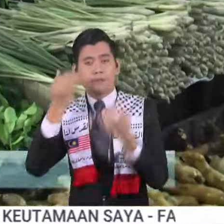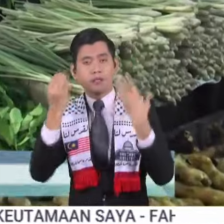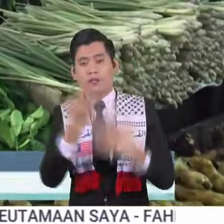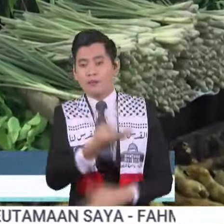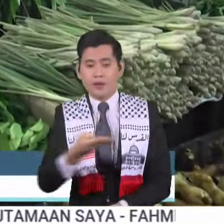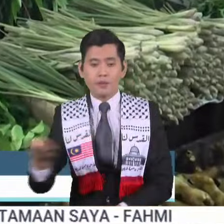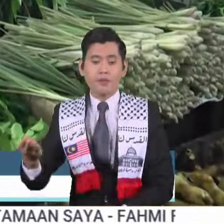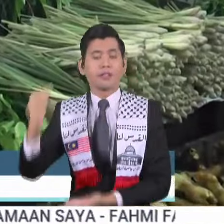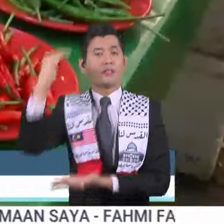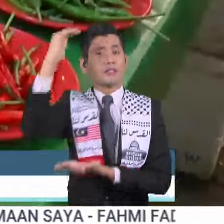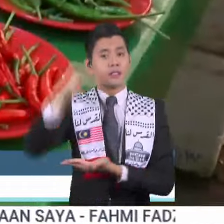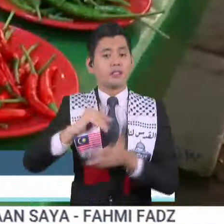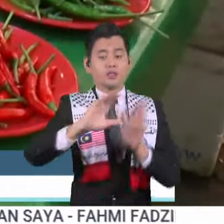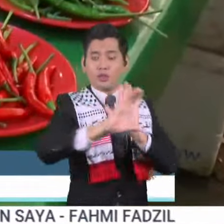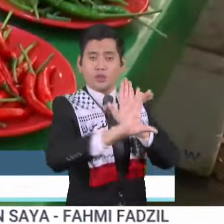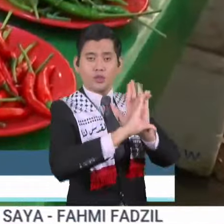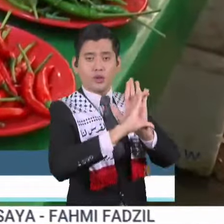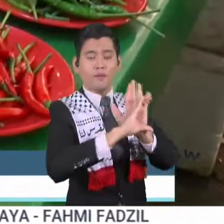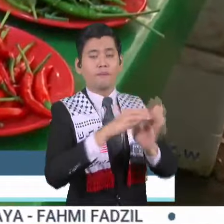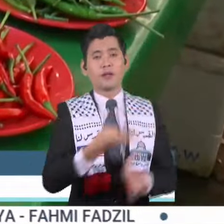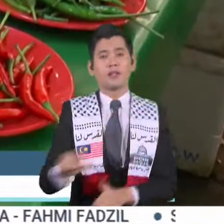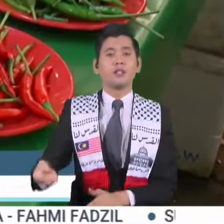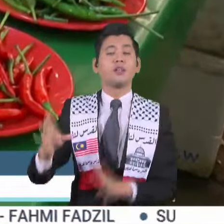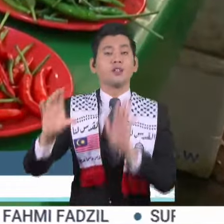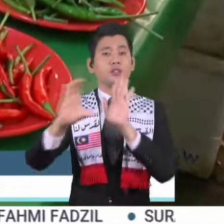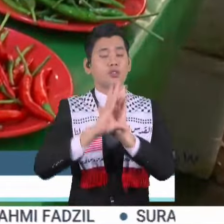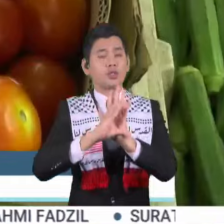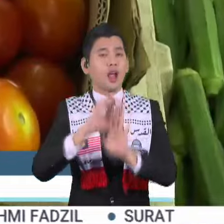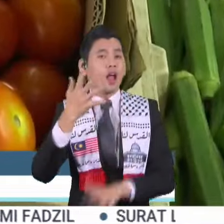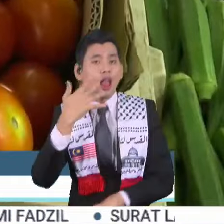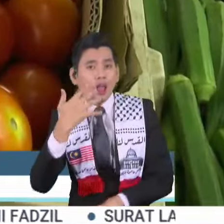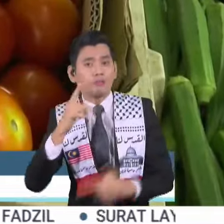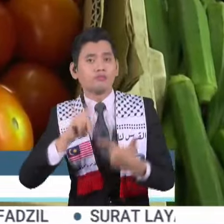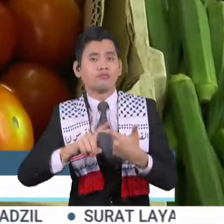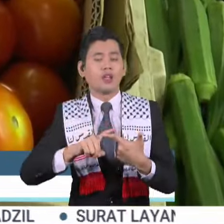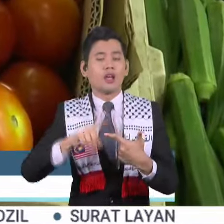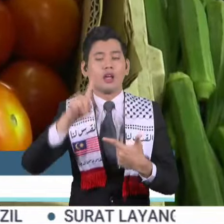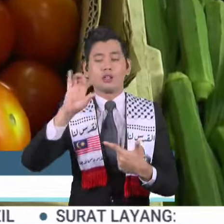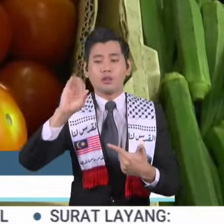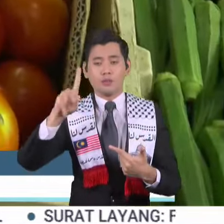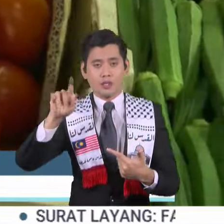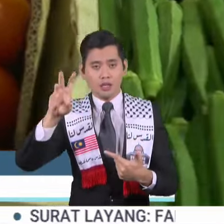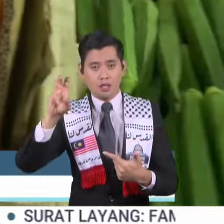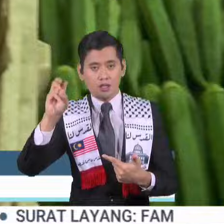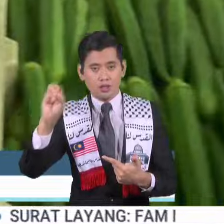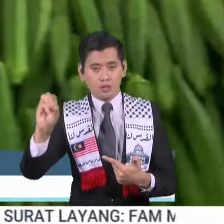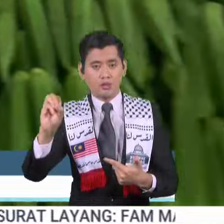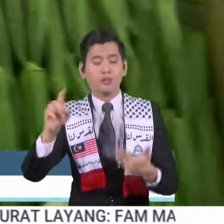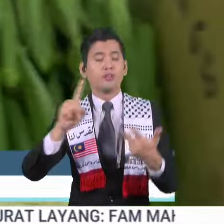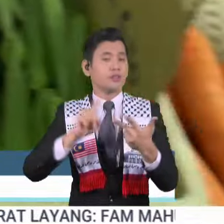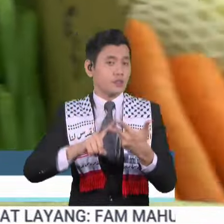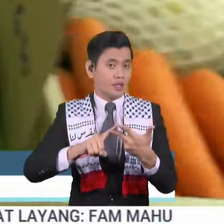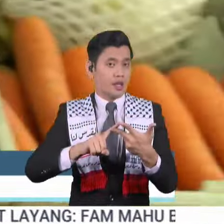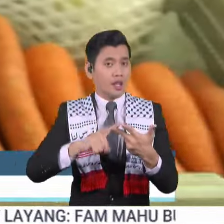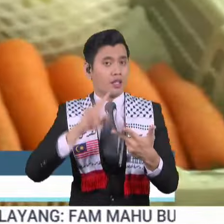dah. Contohnya barang yang harga dia macam cili tomato. Sayur-sayuran dan sayur-sayur semua turun